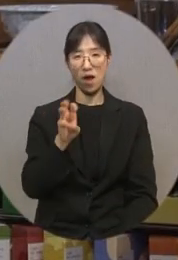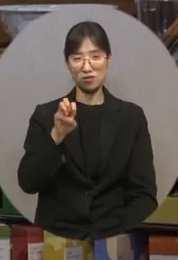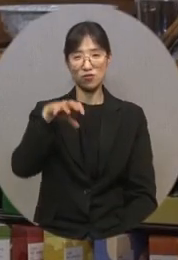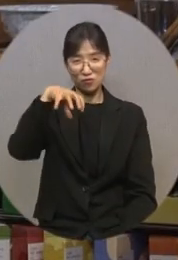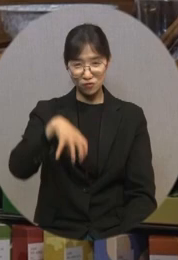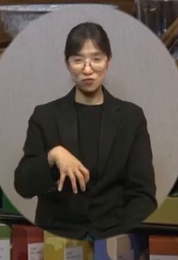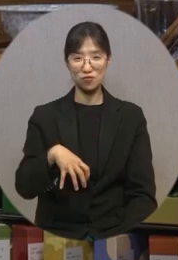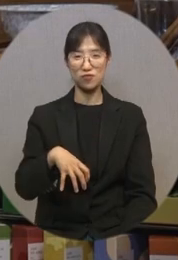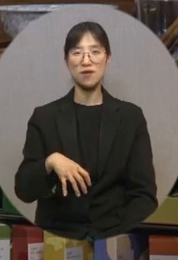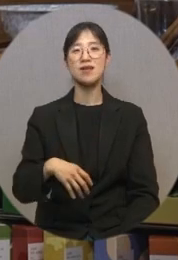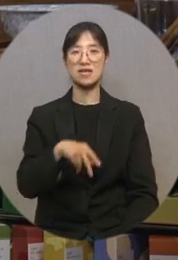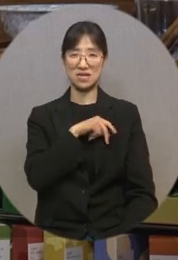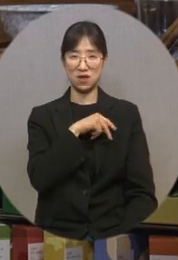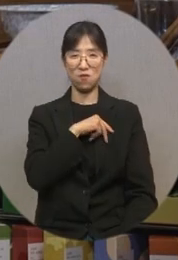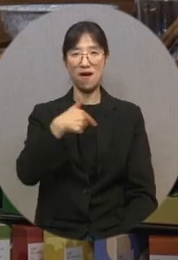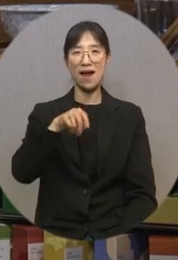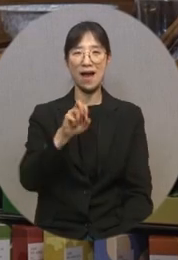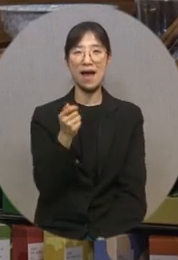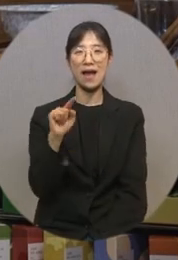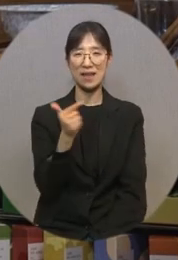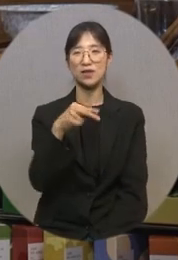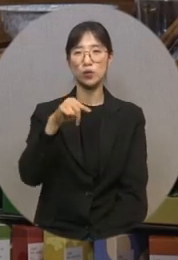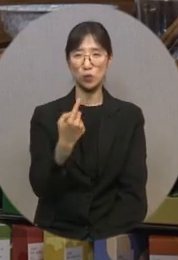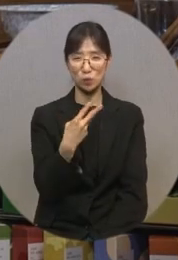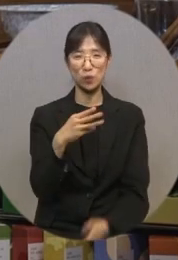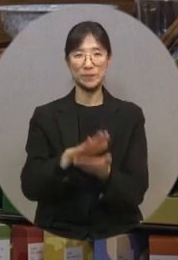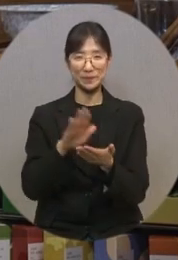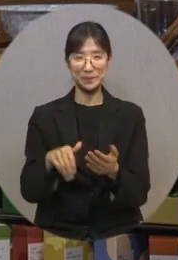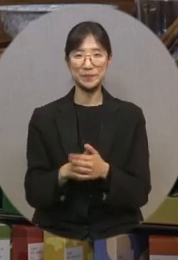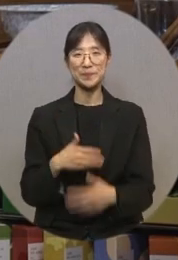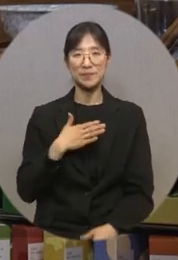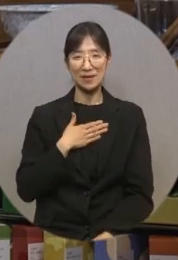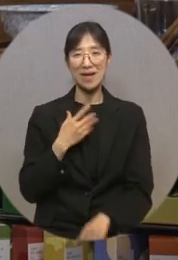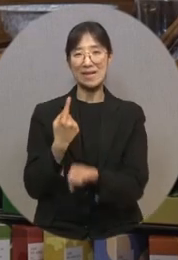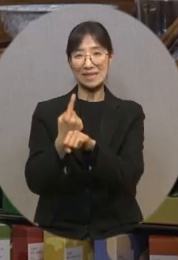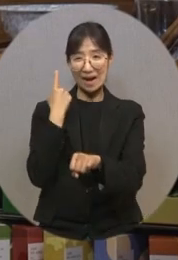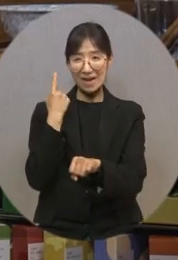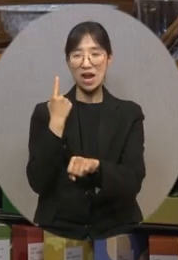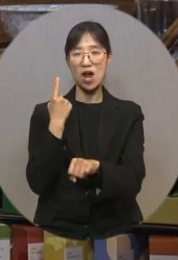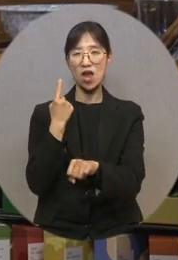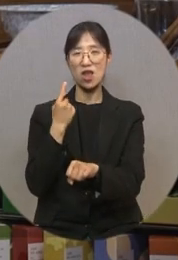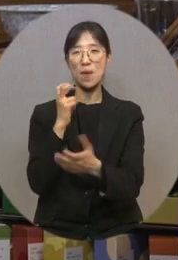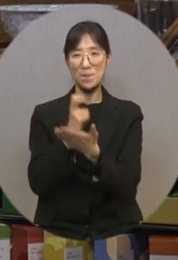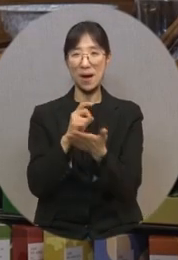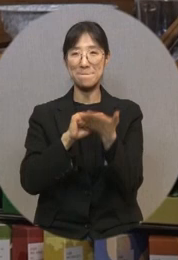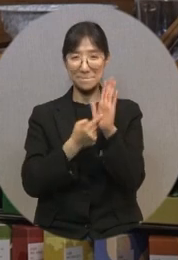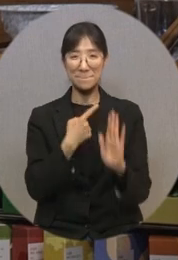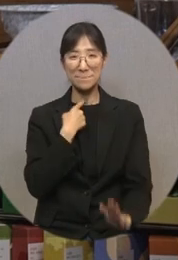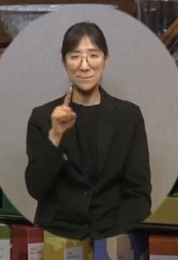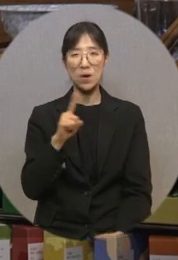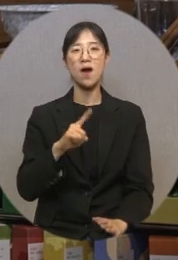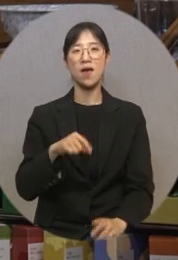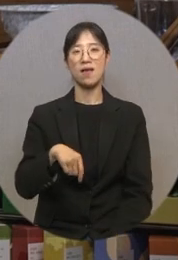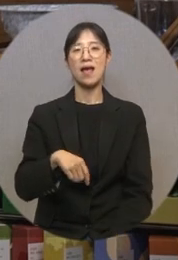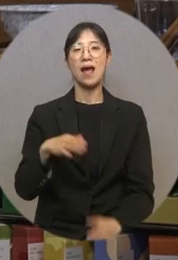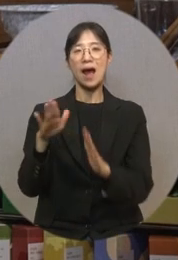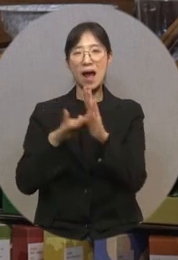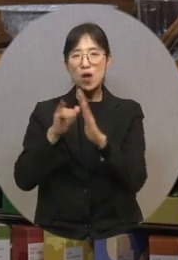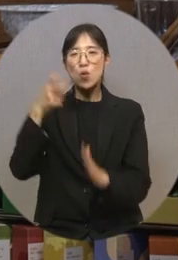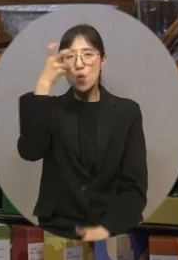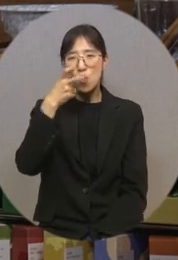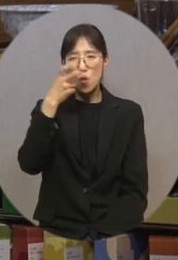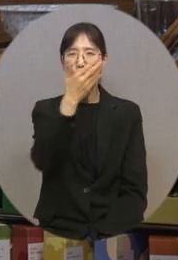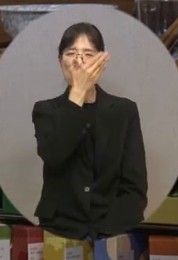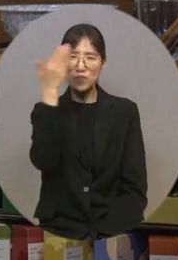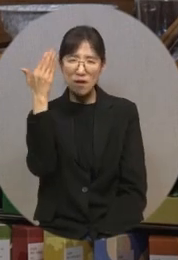광주광역시 광산구 의회의원 강한솔입니다. 저는 오늘 제가 작년에 발의한 광산구 가족돌봄 청년,